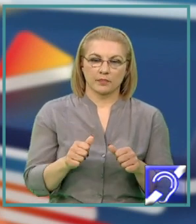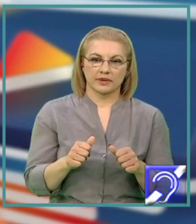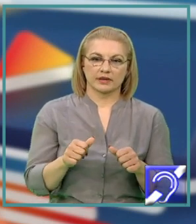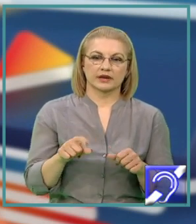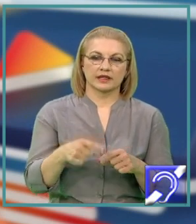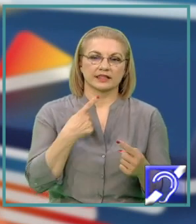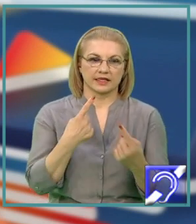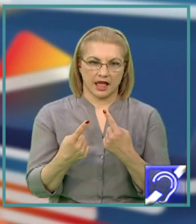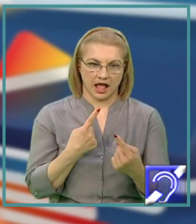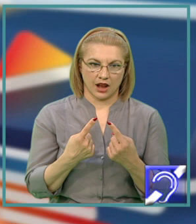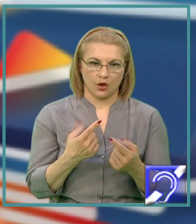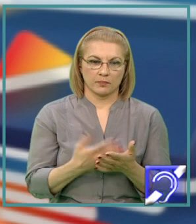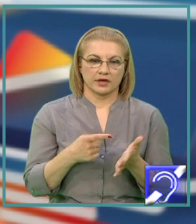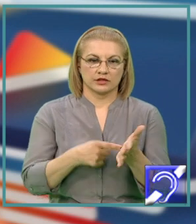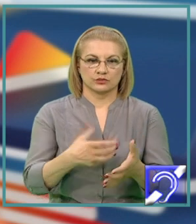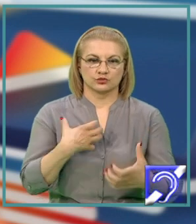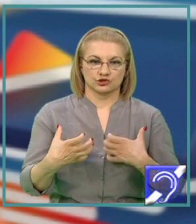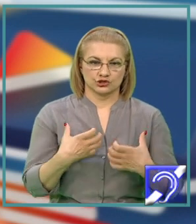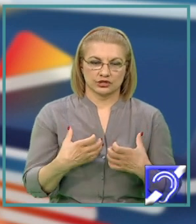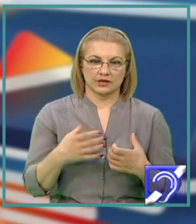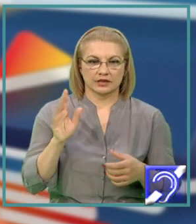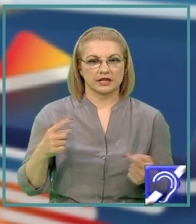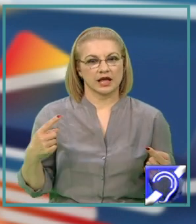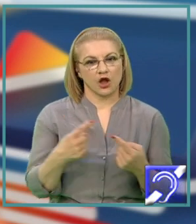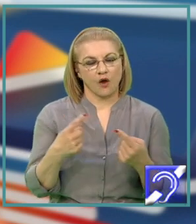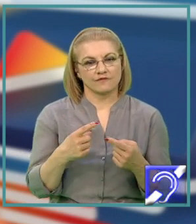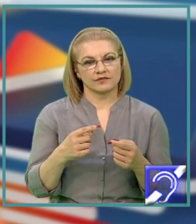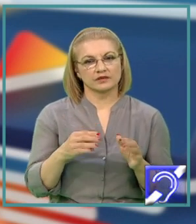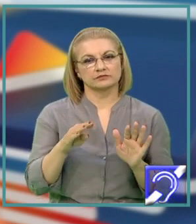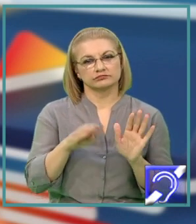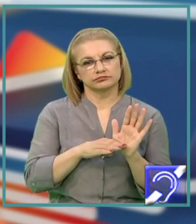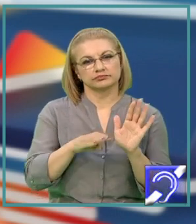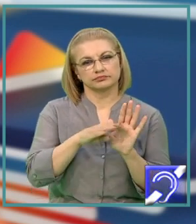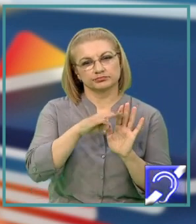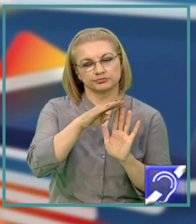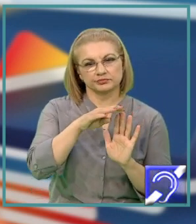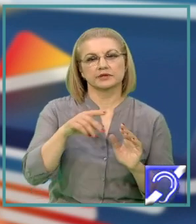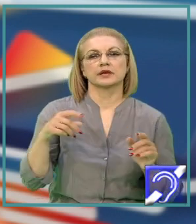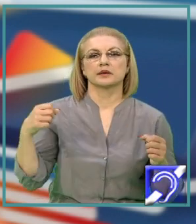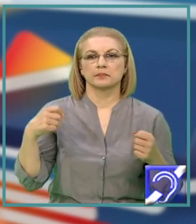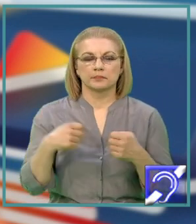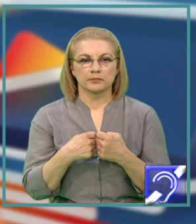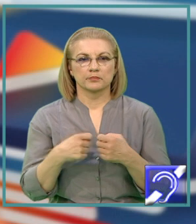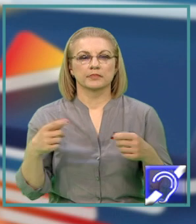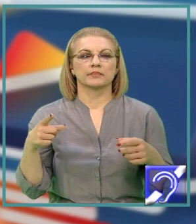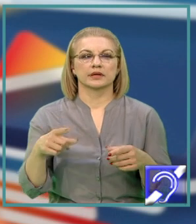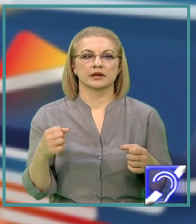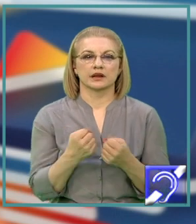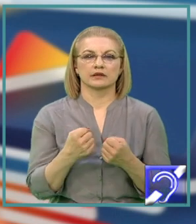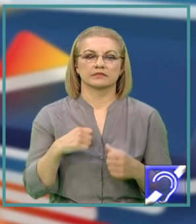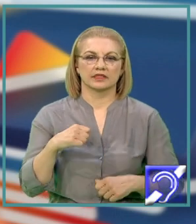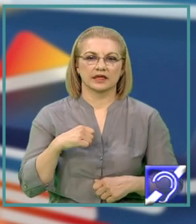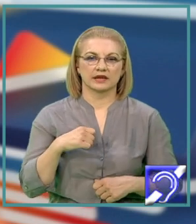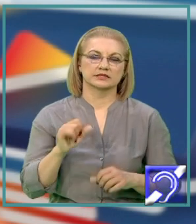fi reprezentate pe scenă cu un conflict gradat în jurul căruia se dezvoltă o acțiune bazat pe ciocnirea intereselor sau a